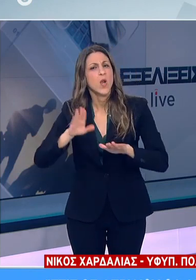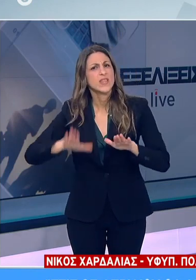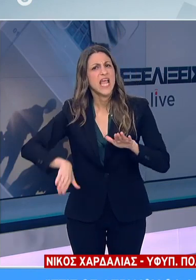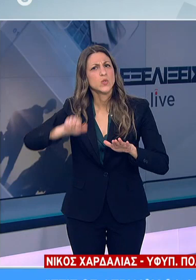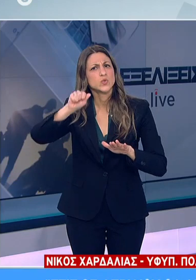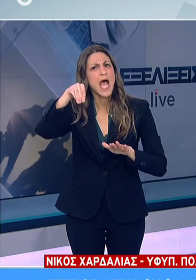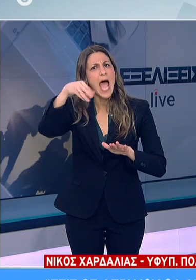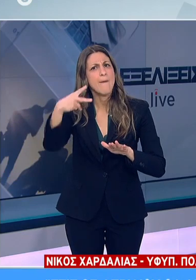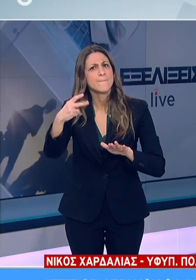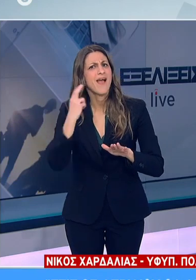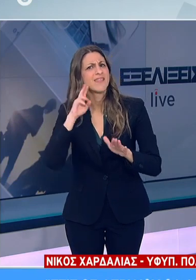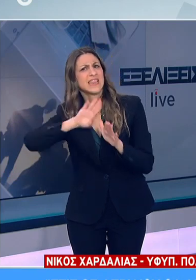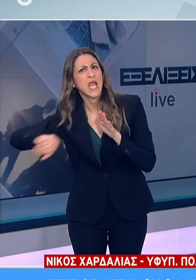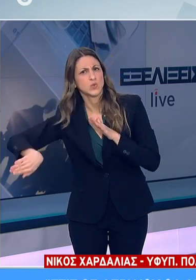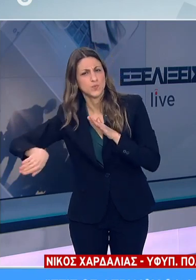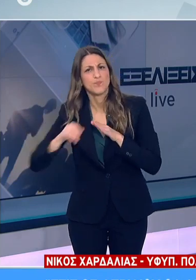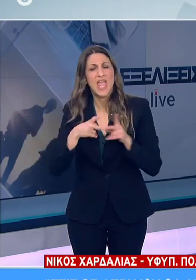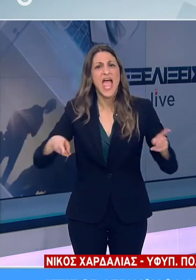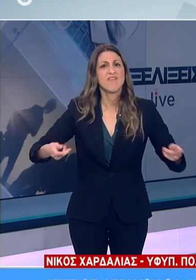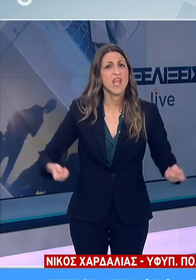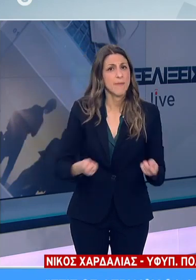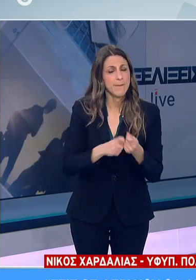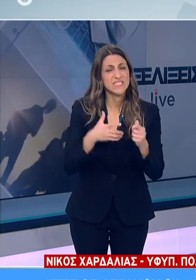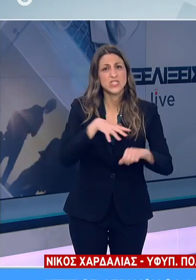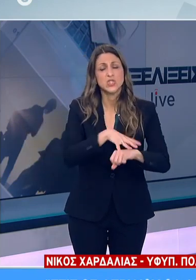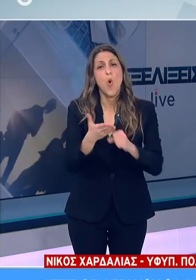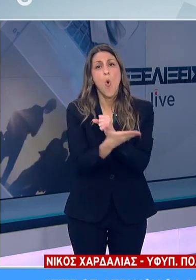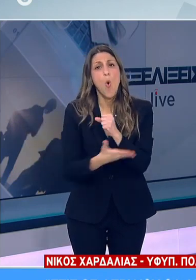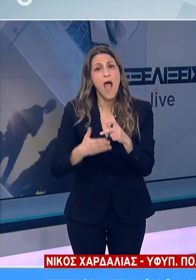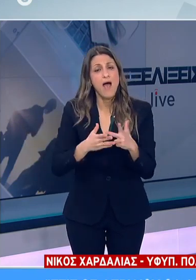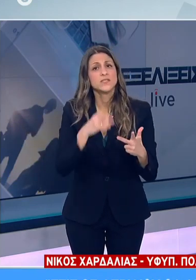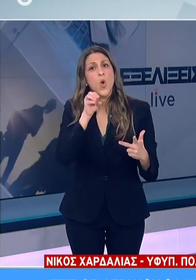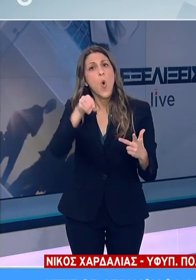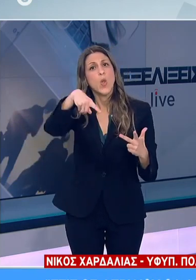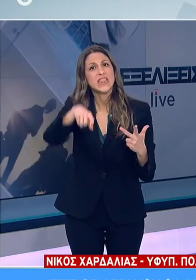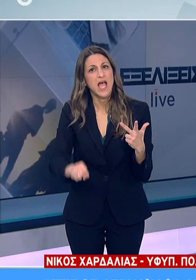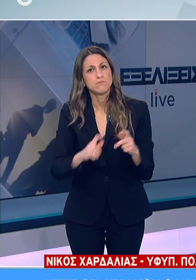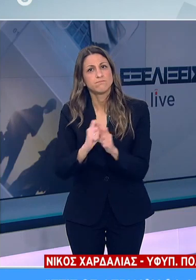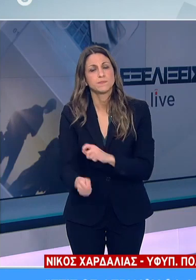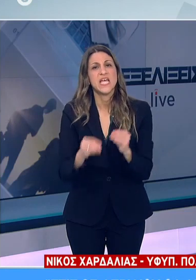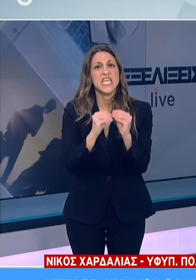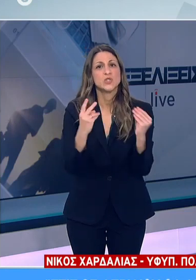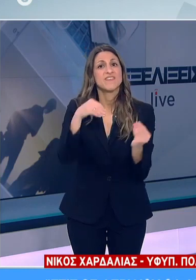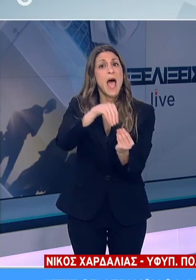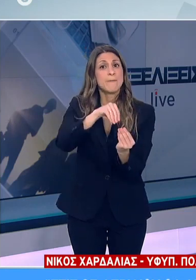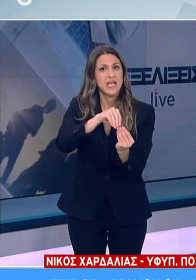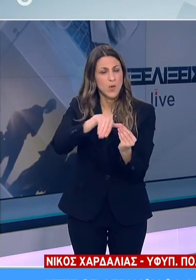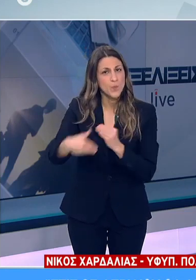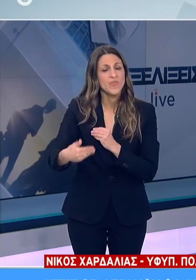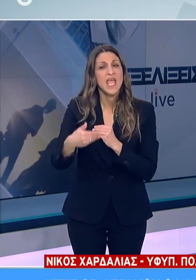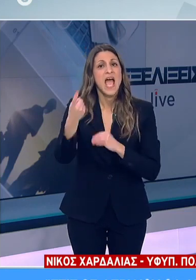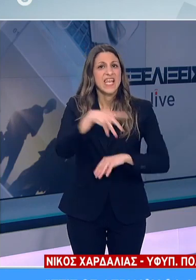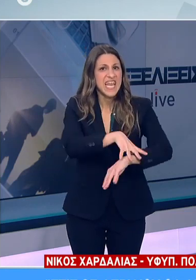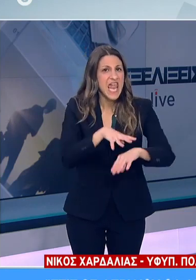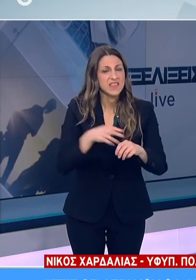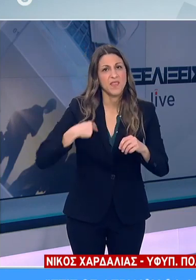τους. Οι συνταξιούχοι ΟΑΕ, ΟΓΑ και ΕΤΑ θα λάβουν τις συντάξεις τους 27 Απριλίου. Οι συνταξιούχοι του ΝΑΤ,